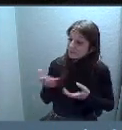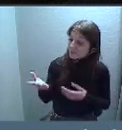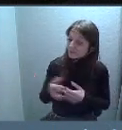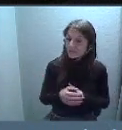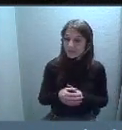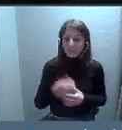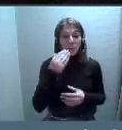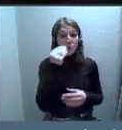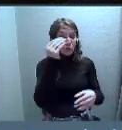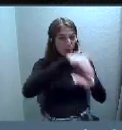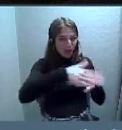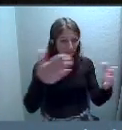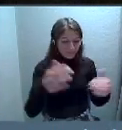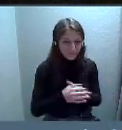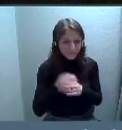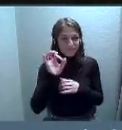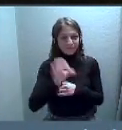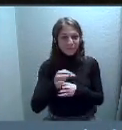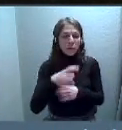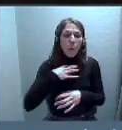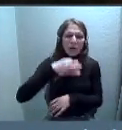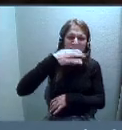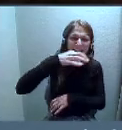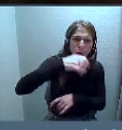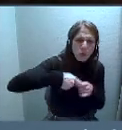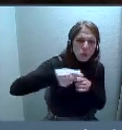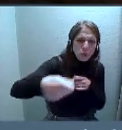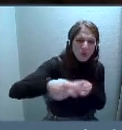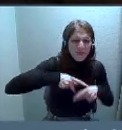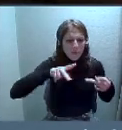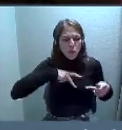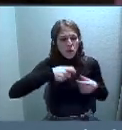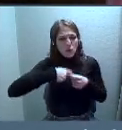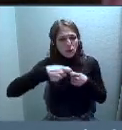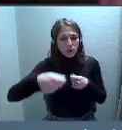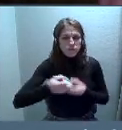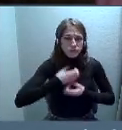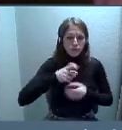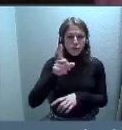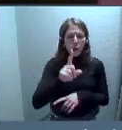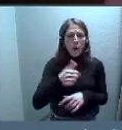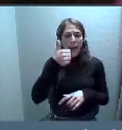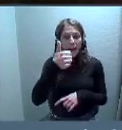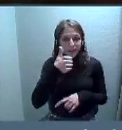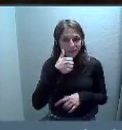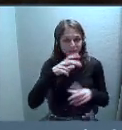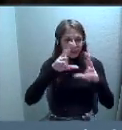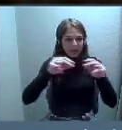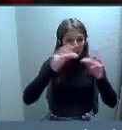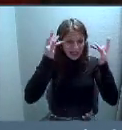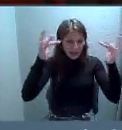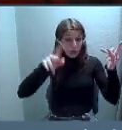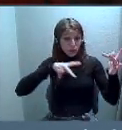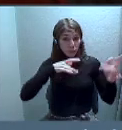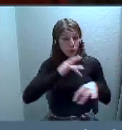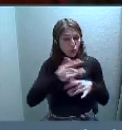Oui, bonsoir. Juste, je vais pas faire un discours et je vais pas vous raconter ma vie, juste vous faire partager une expérience que j'ai vécue en tant qu'acteur.